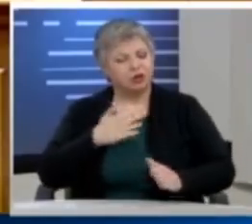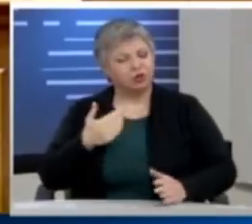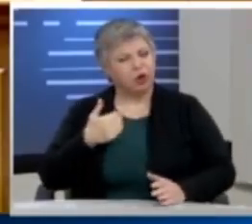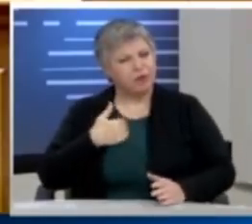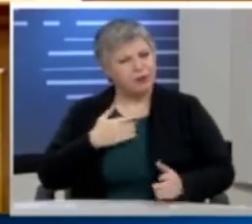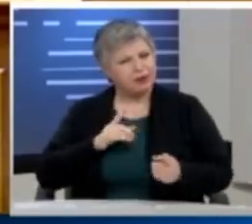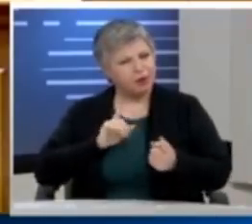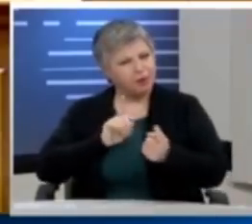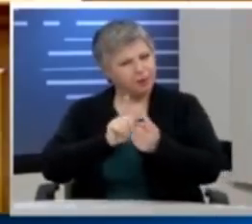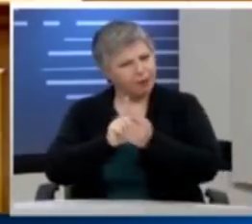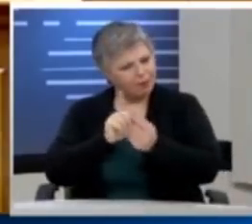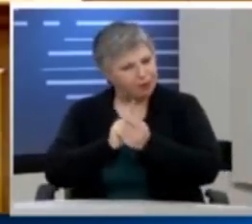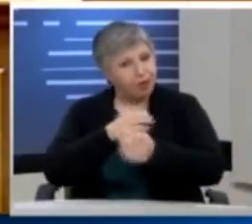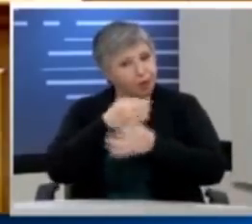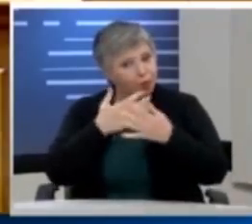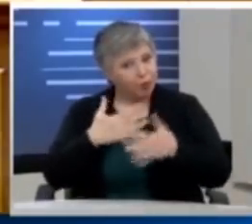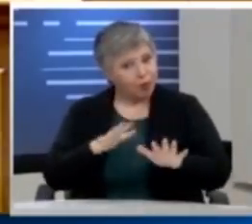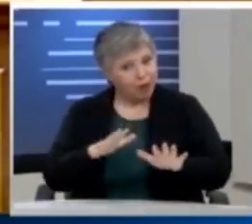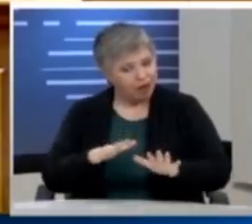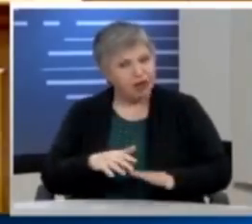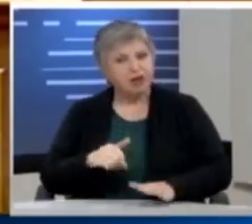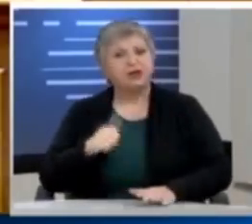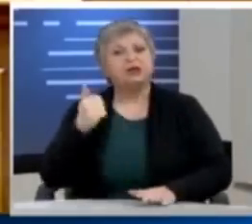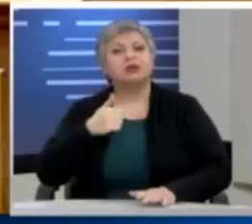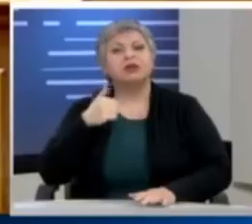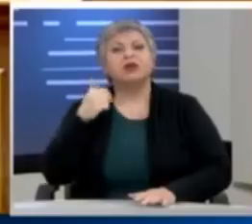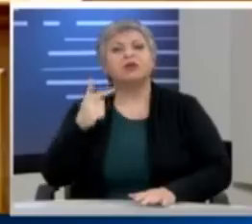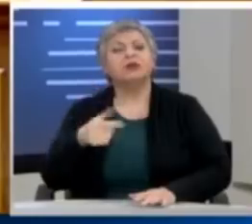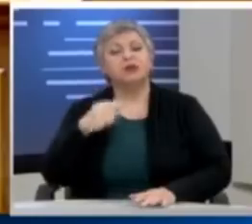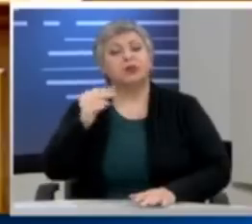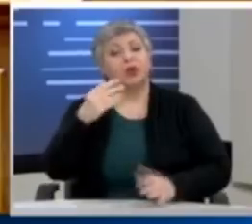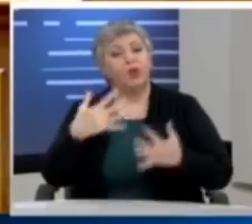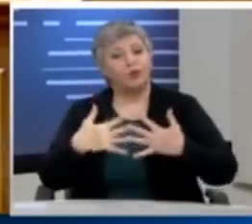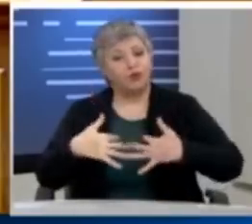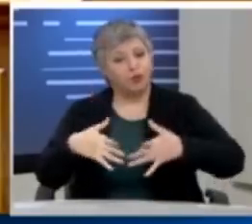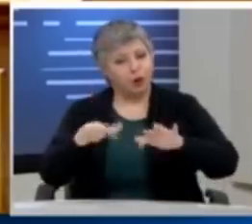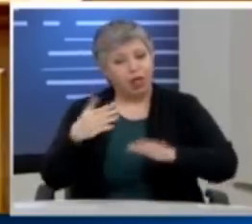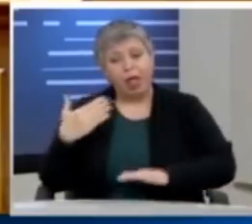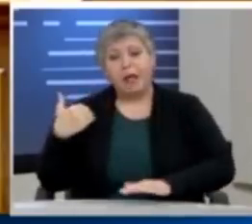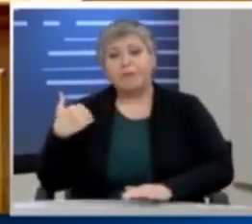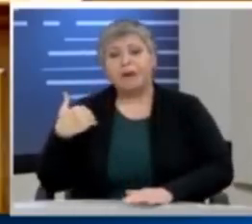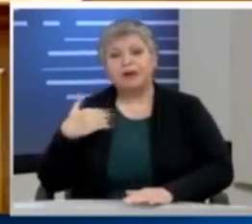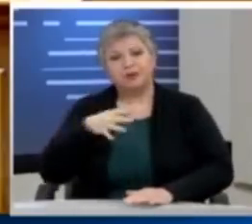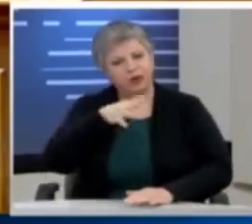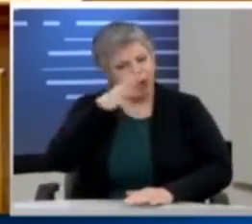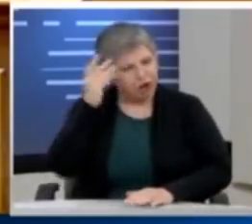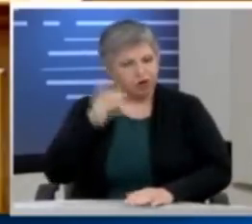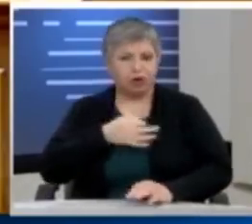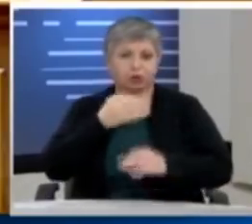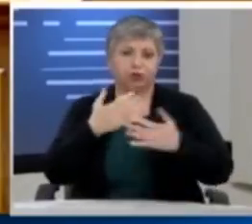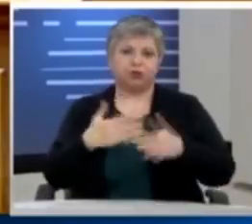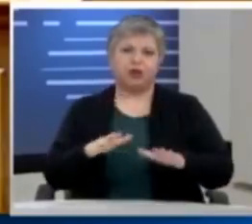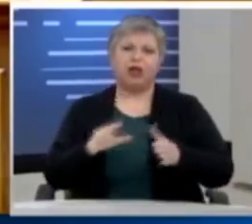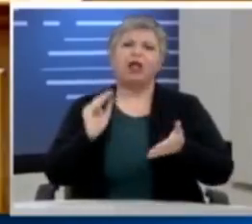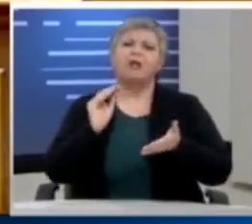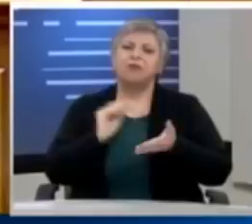μας, σας τα είπαμε και μέσα στο βήμα της Βουλής το περασμένο καλοκαίρι, όπου έγινε πάλι